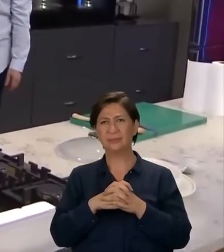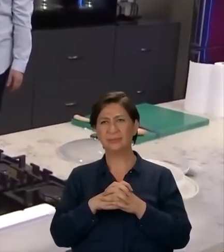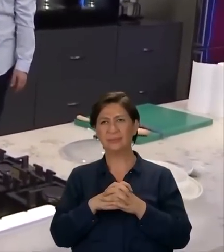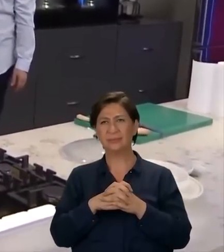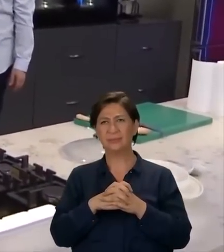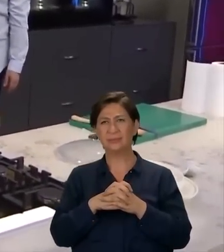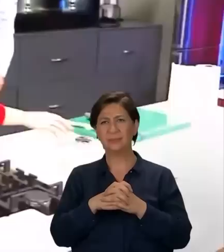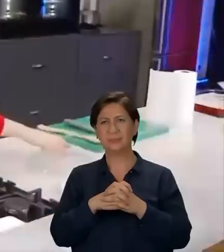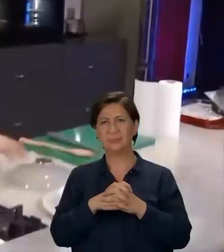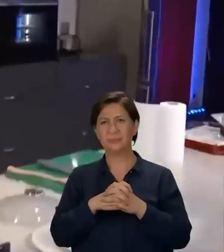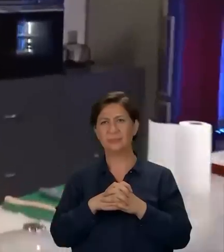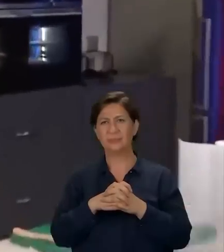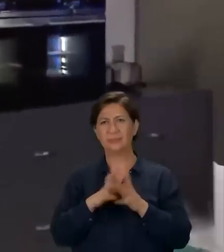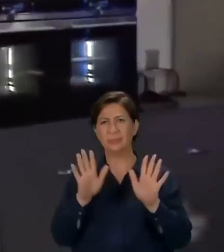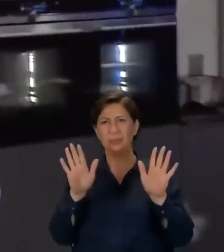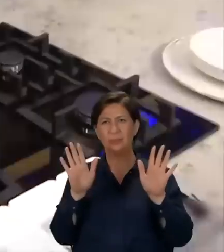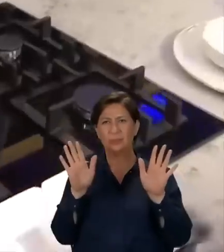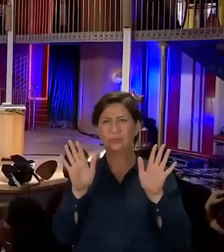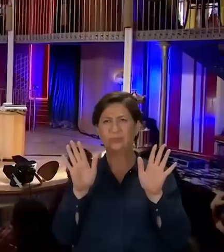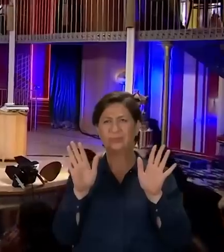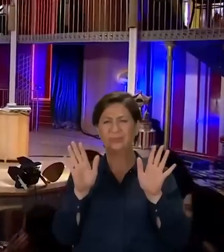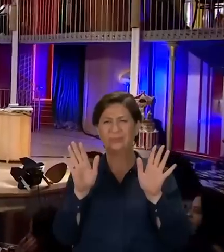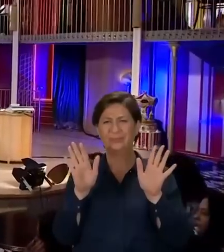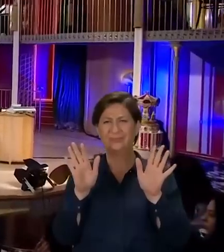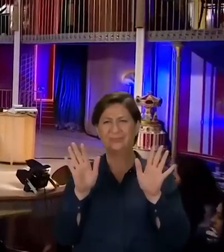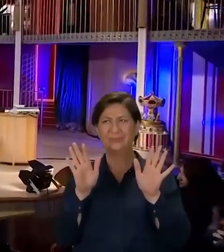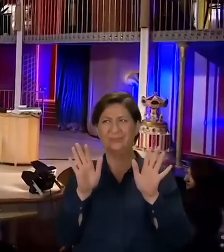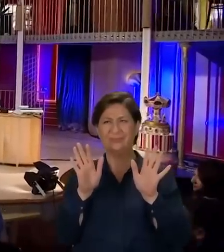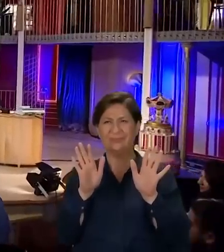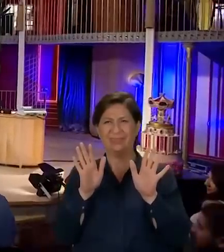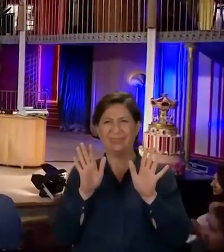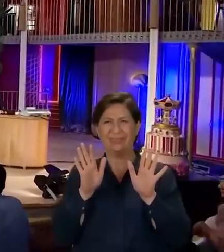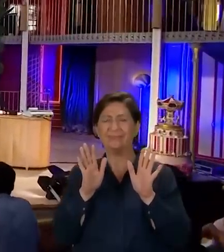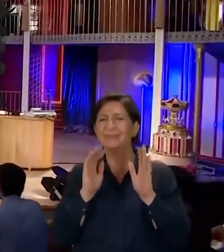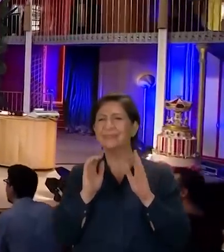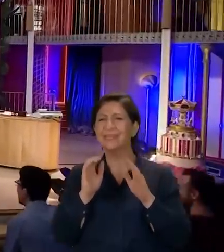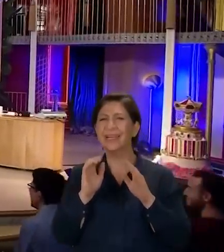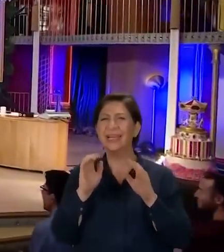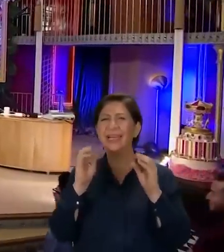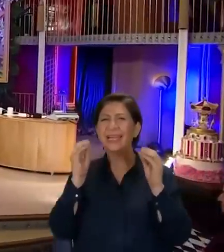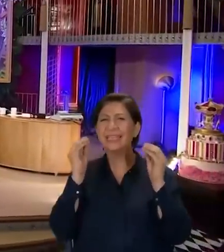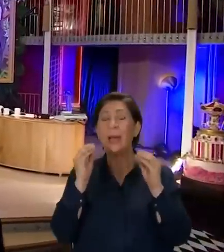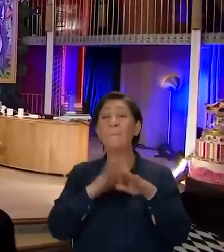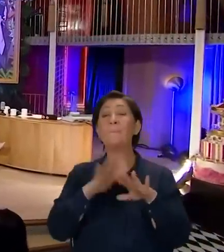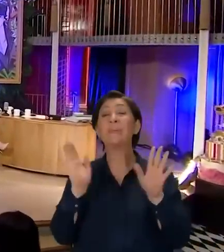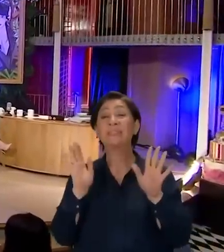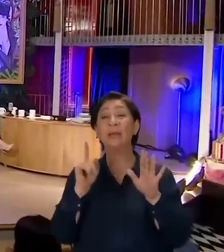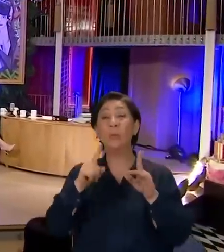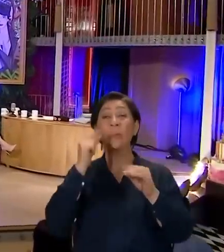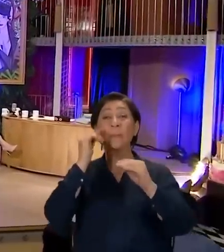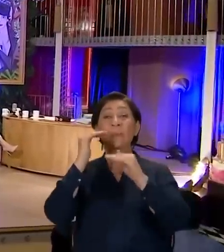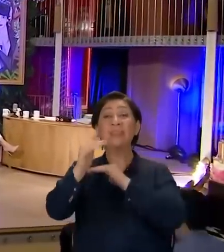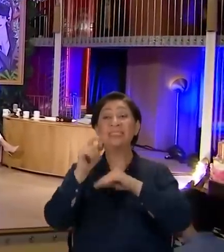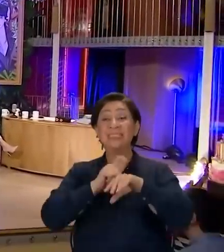Kapat. Kapat! Dur! Bak. Kapat! Yani bak, dur. Abi. Abi yapmayın. Bu milletin